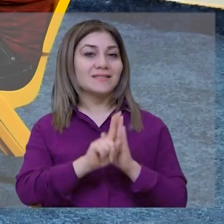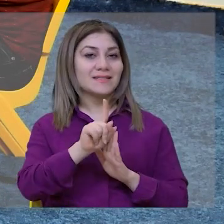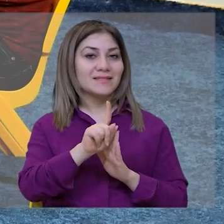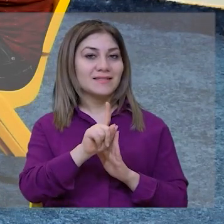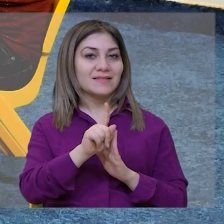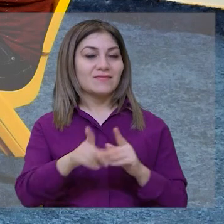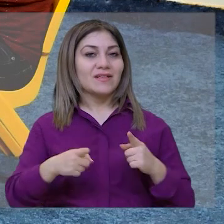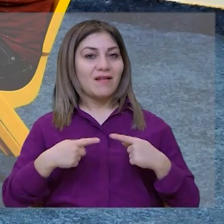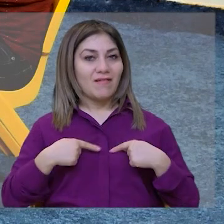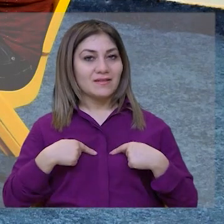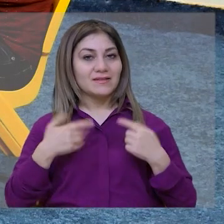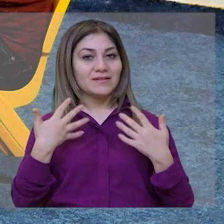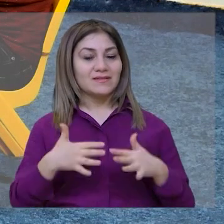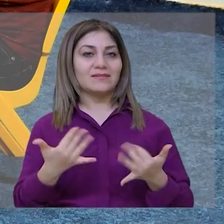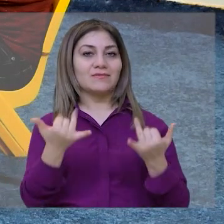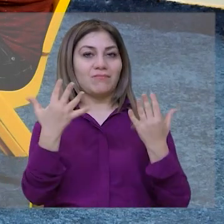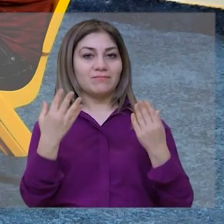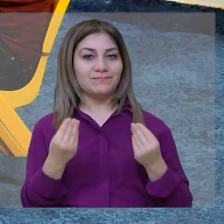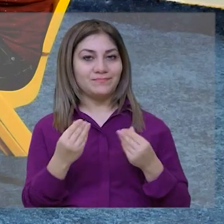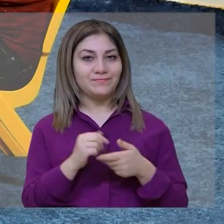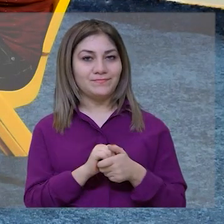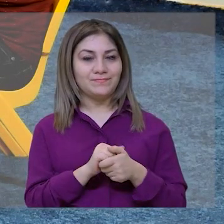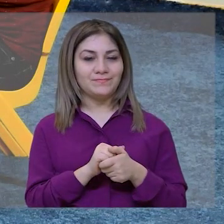և հասել ենք արդեն այսօր